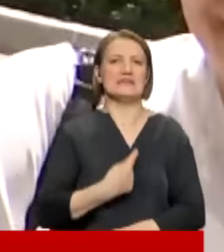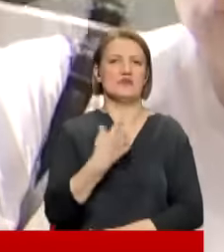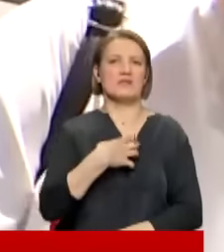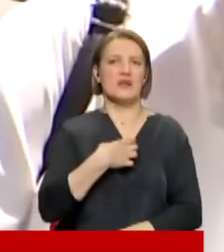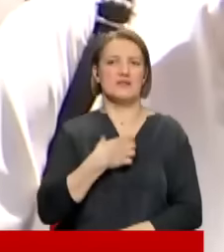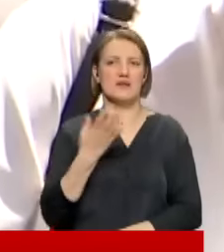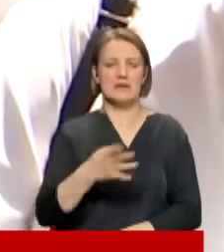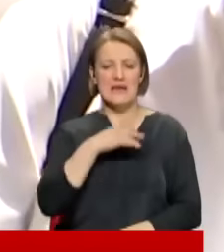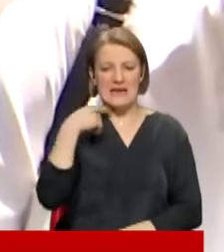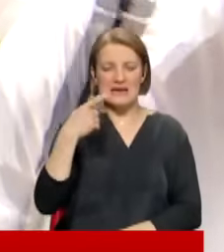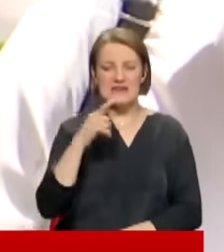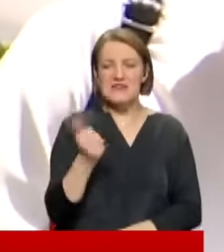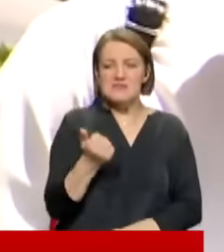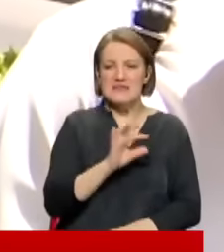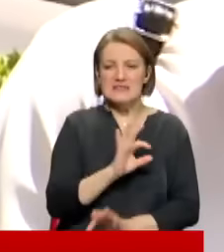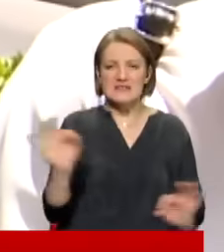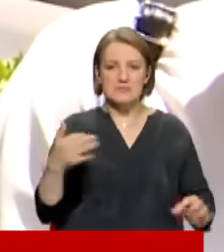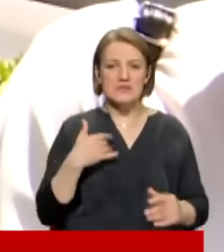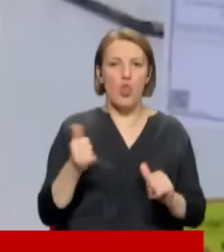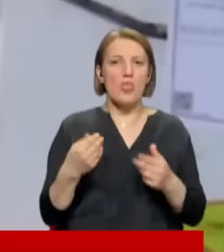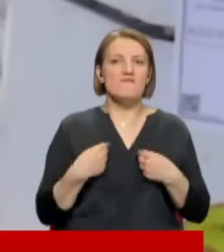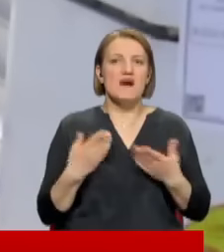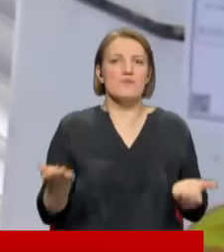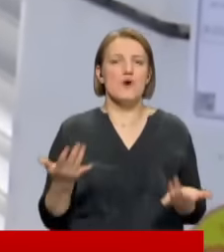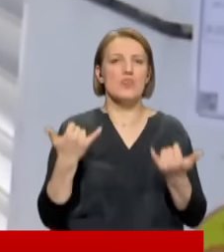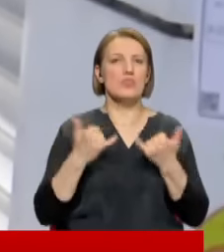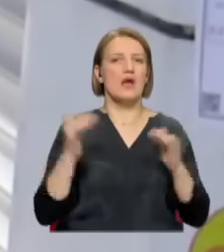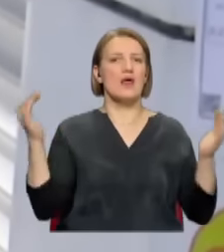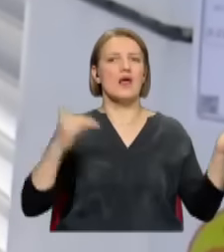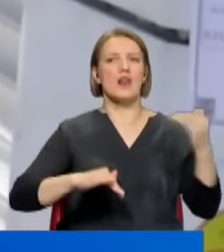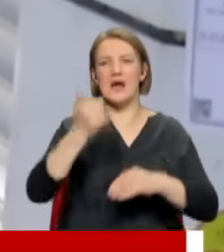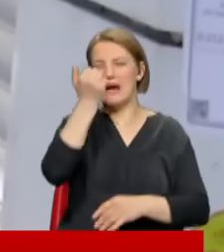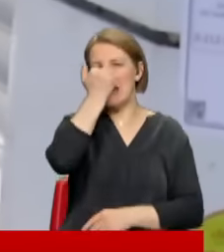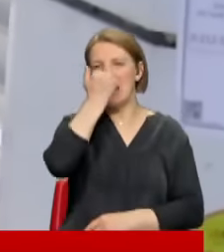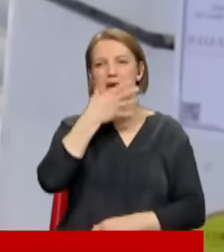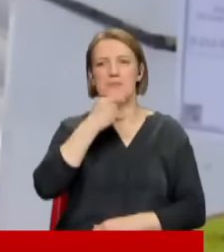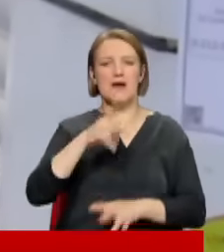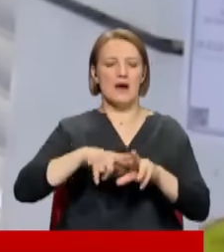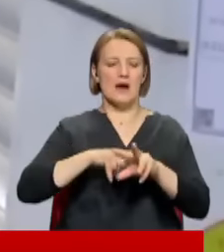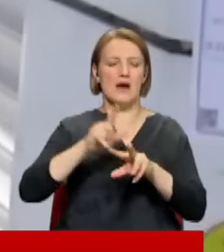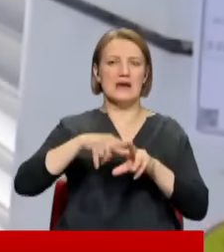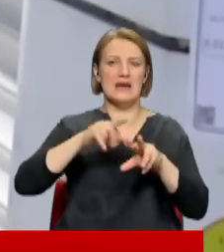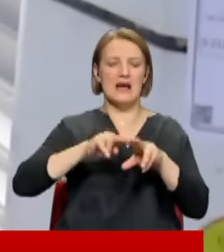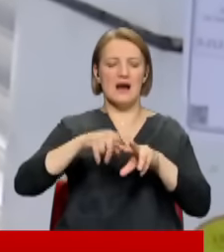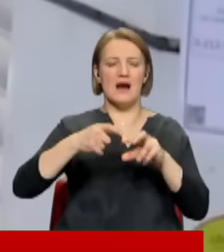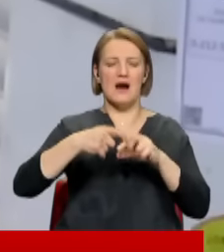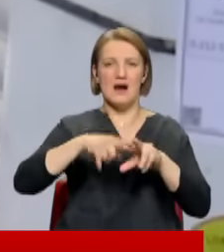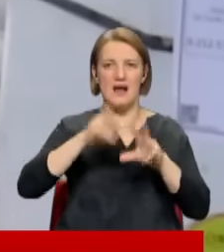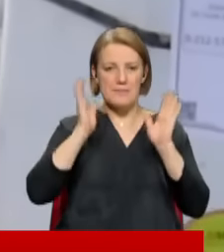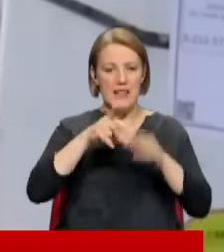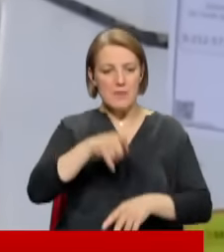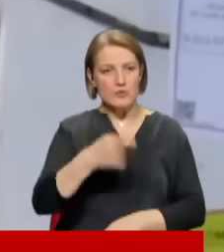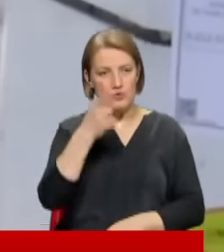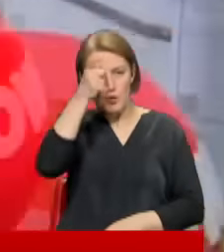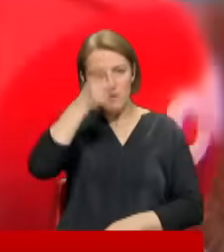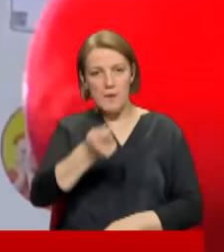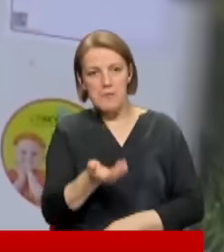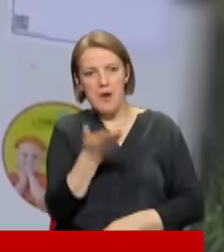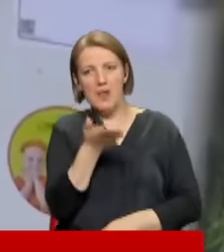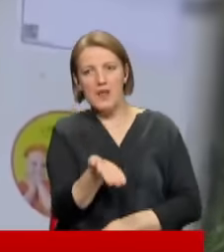kendimi. Kıymetsiz. Bize önem vermiyorlar. Tatile gelen Kanada'dan emekli Ayla Kara'ya bile buradaki fiyatlar çok pahalı